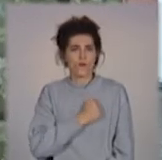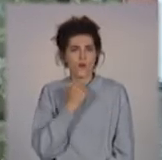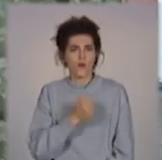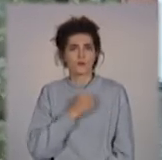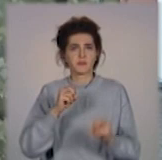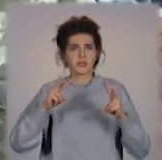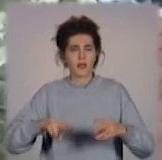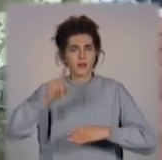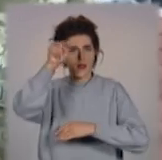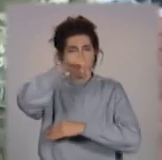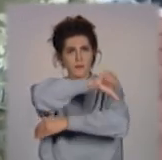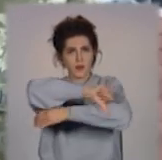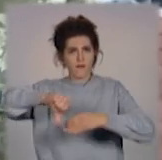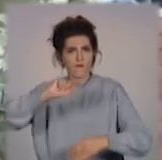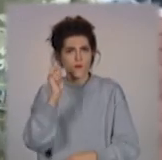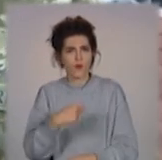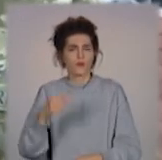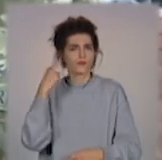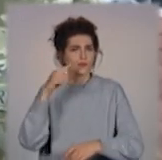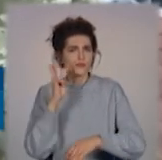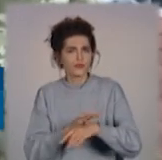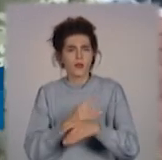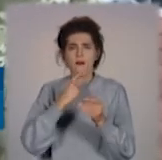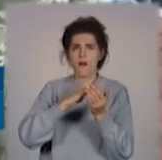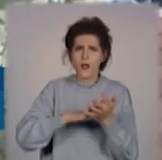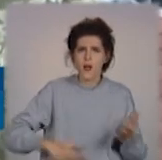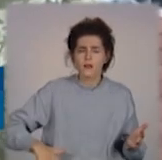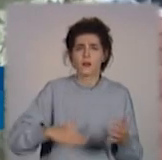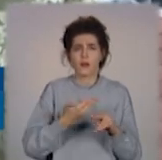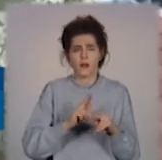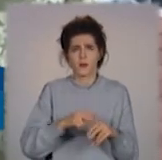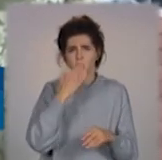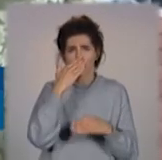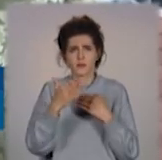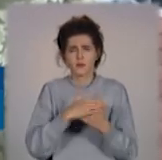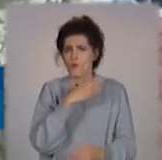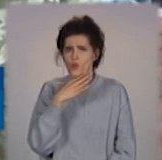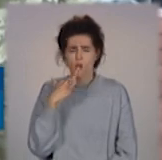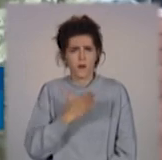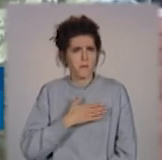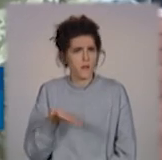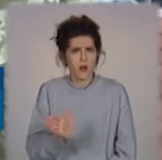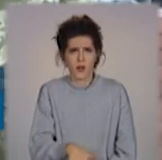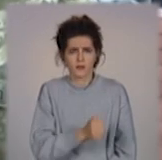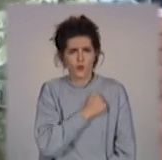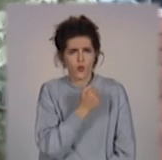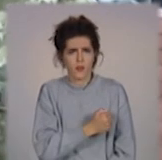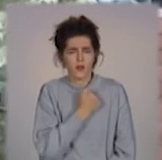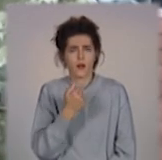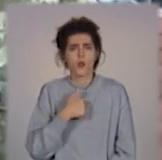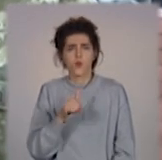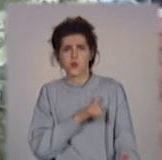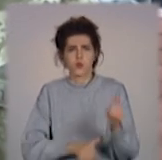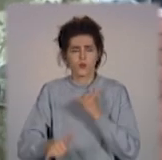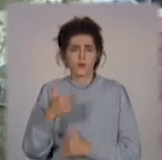на передовій. Це обстріл, це поранення, це і 200-ті в тому числі. Ти розумієш, що ти маєш в